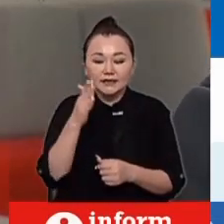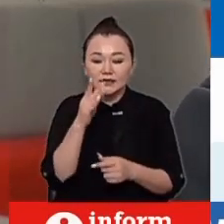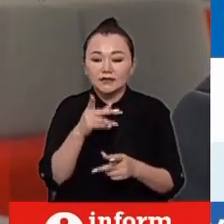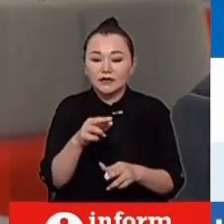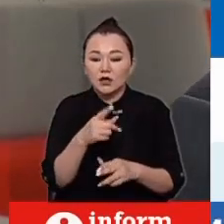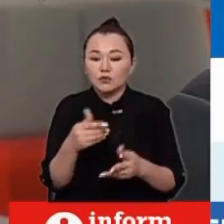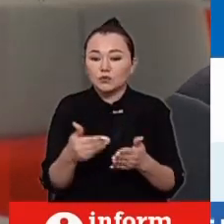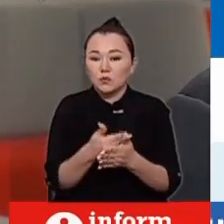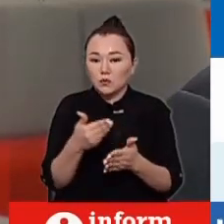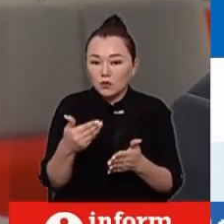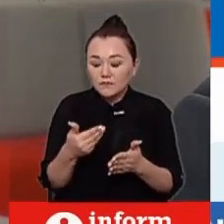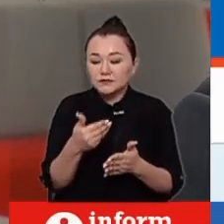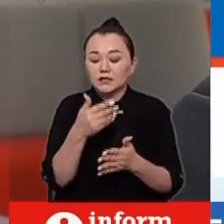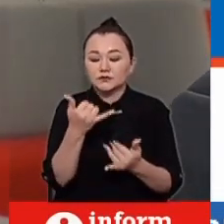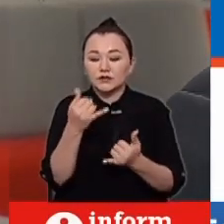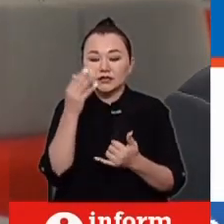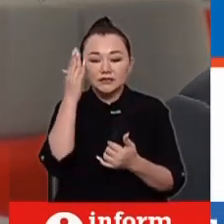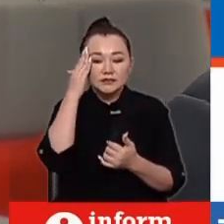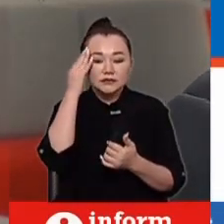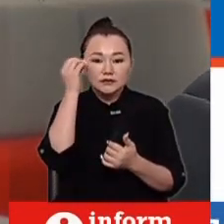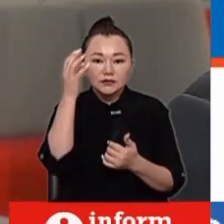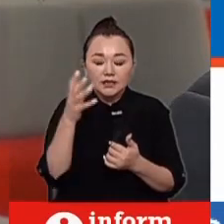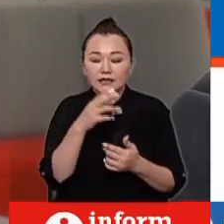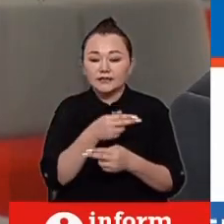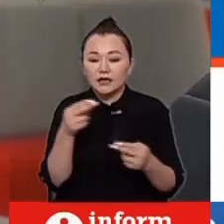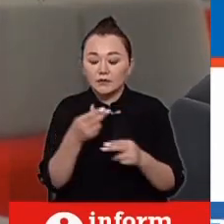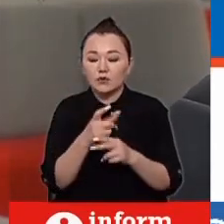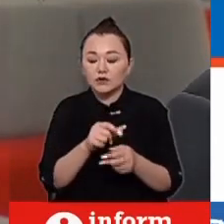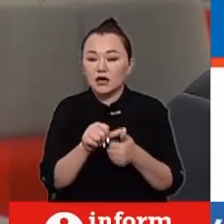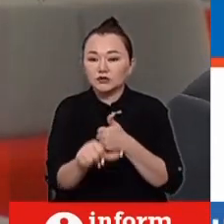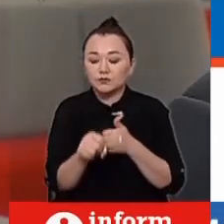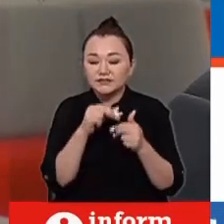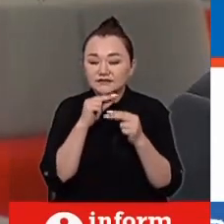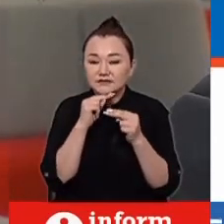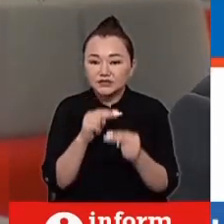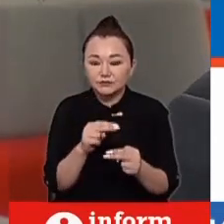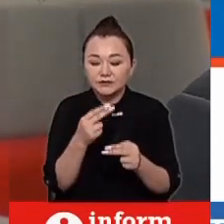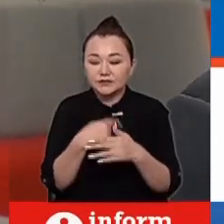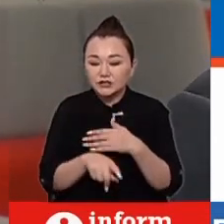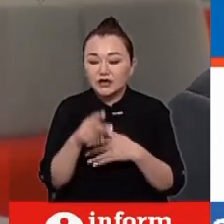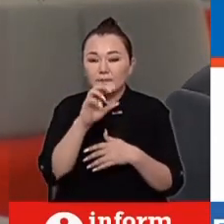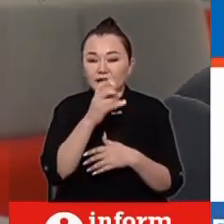стало новостью, потому что сегодня искусственный интеллект и эта тематика приобретает особую значимость и как в Бельгии,